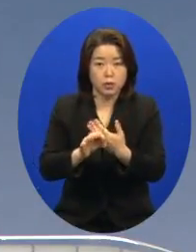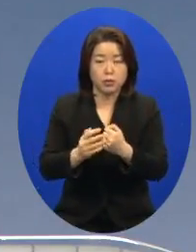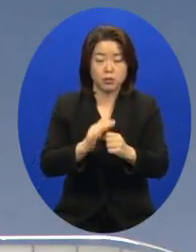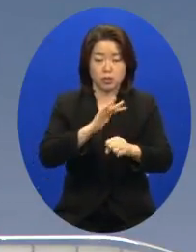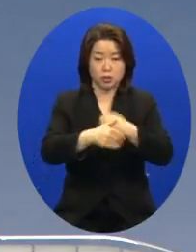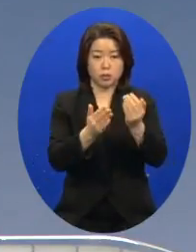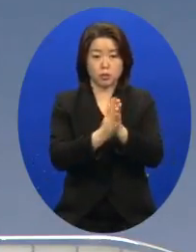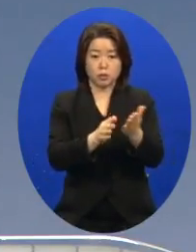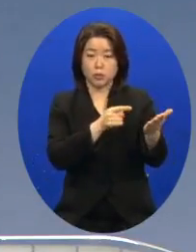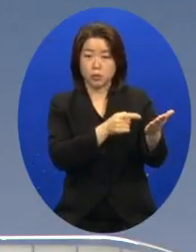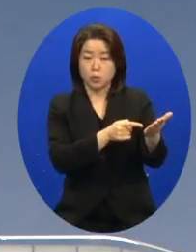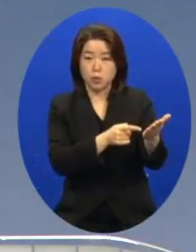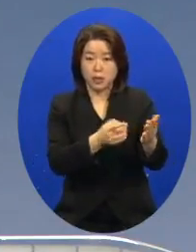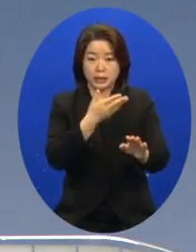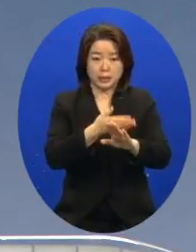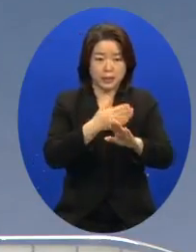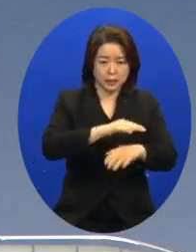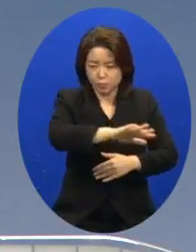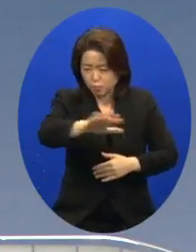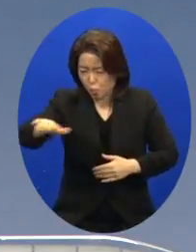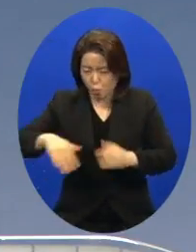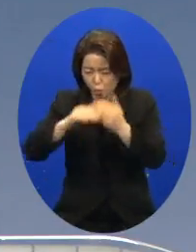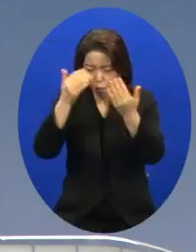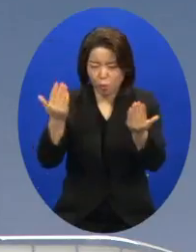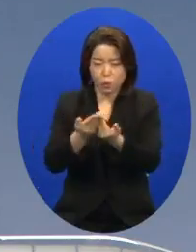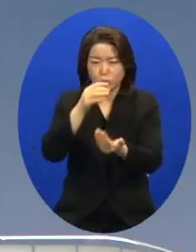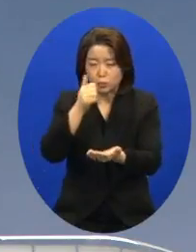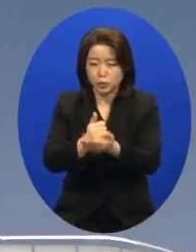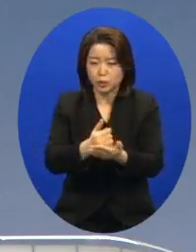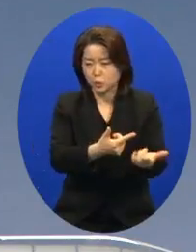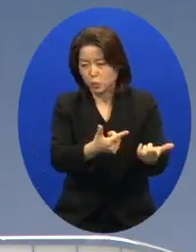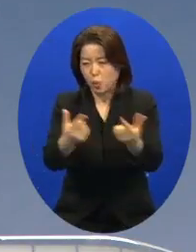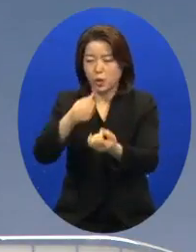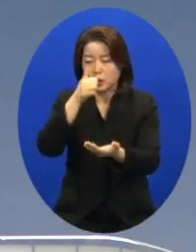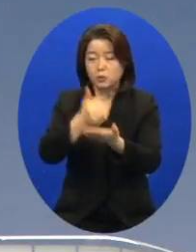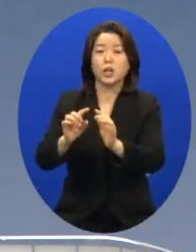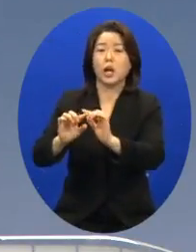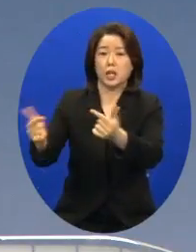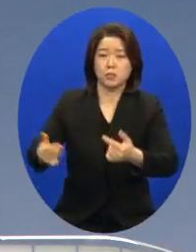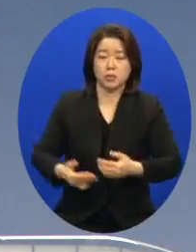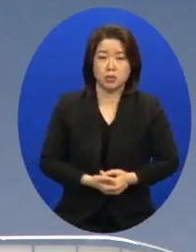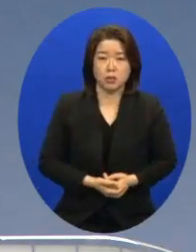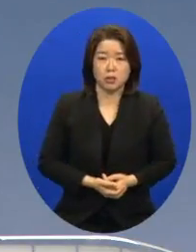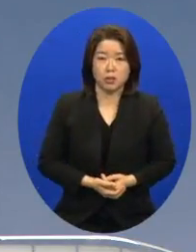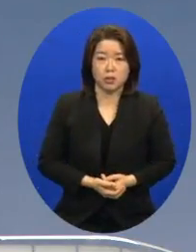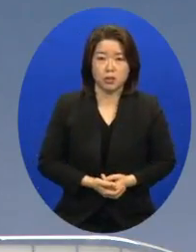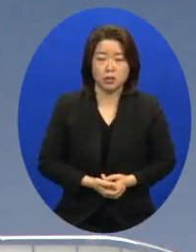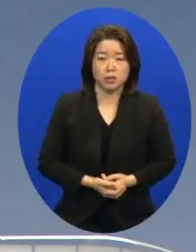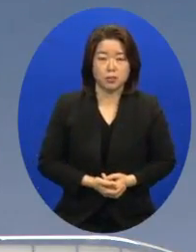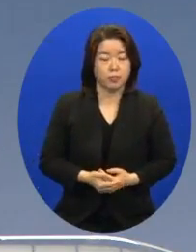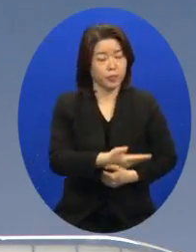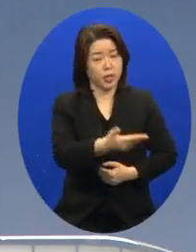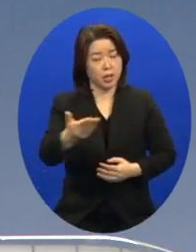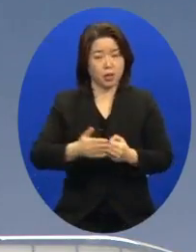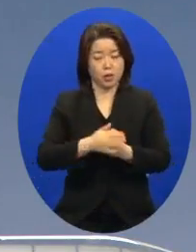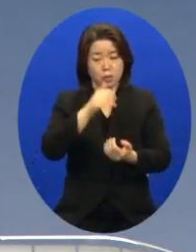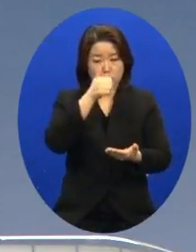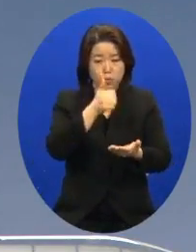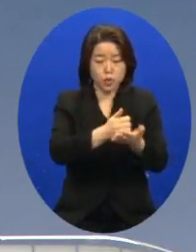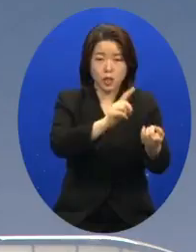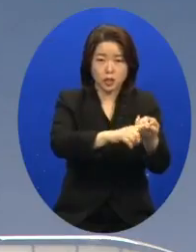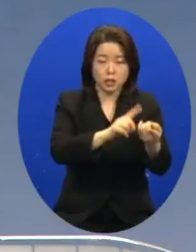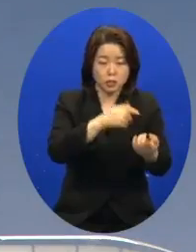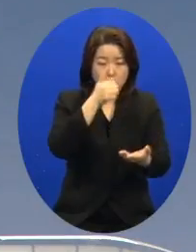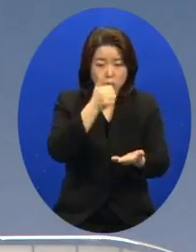성경이 말하는 다른 모든 죄도 역시 똑같이 죄가 아니게 되는 것입니다 여러분 죄를 죄라고